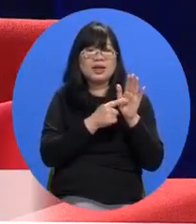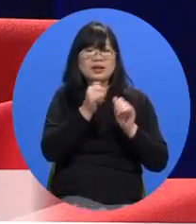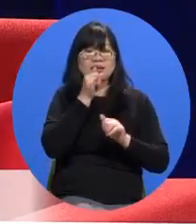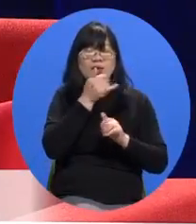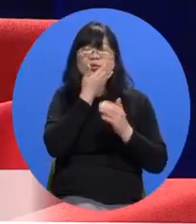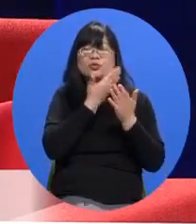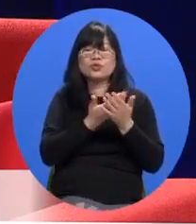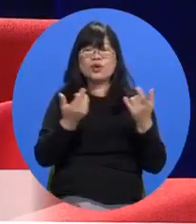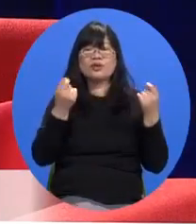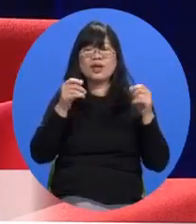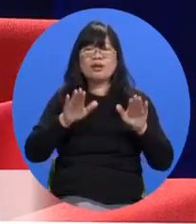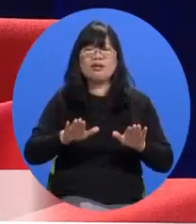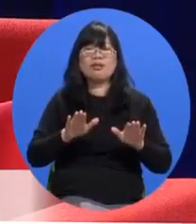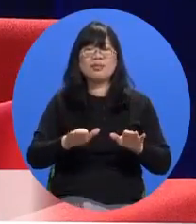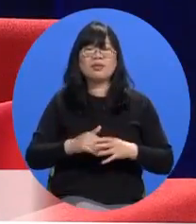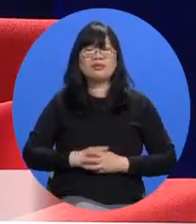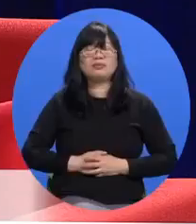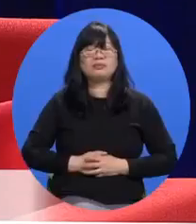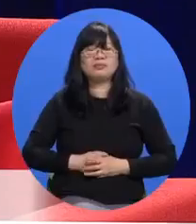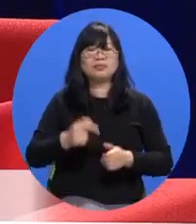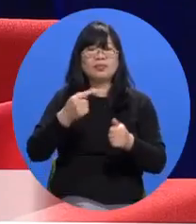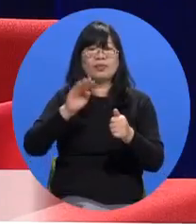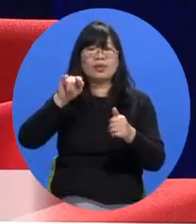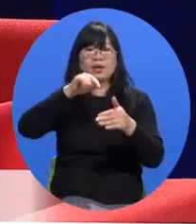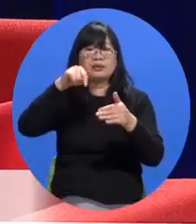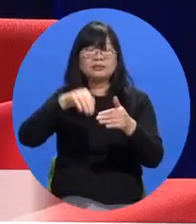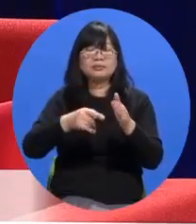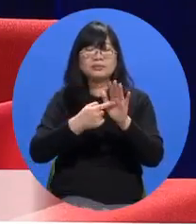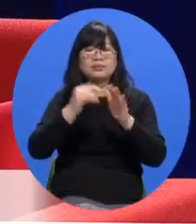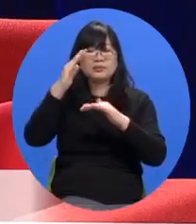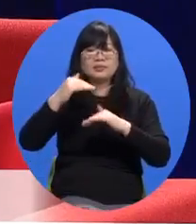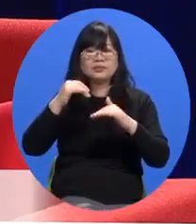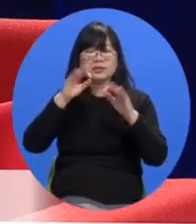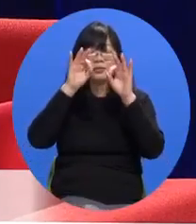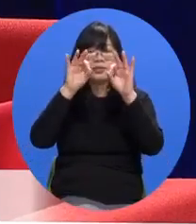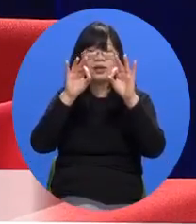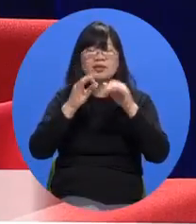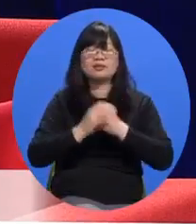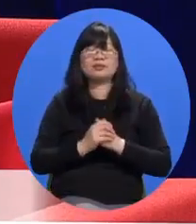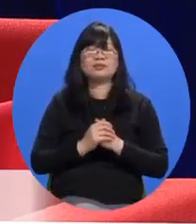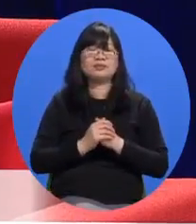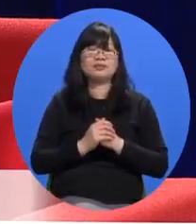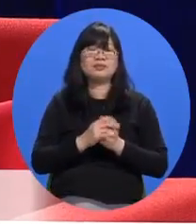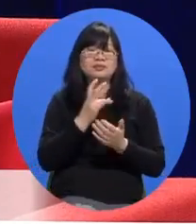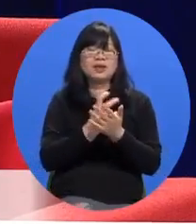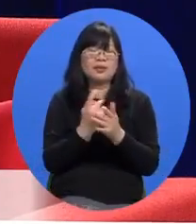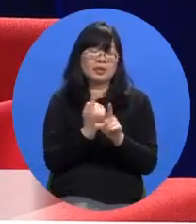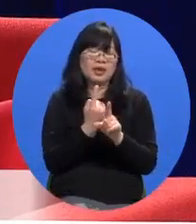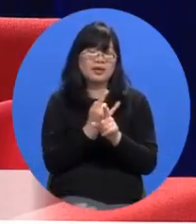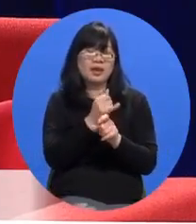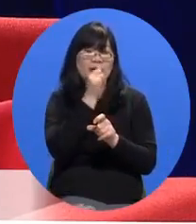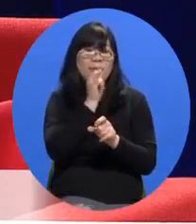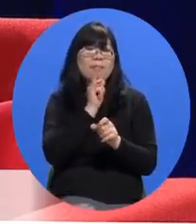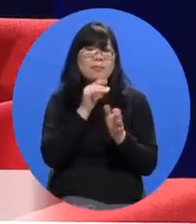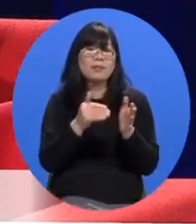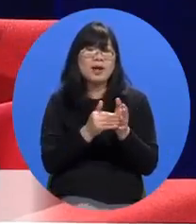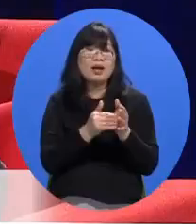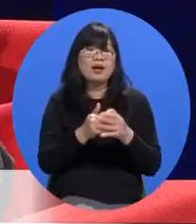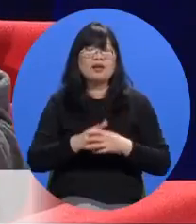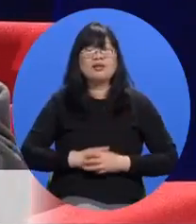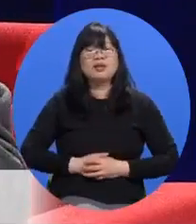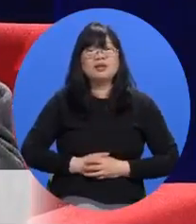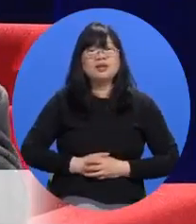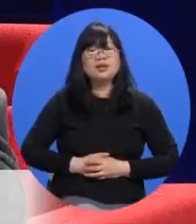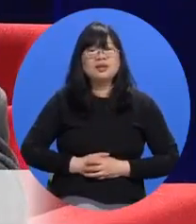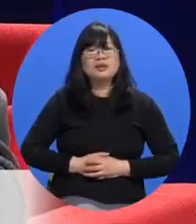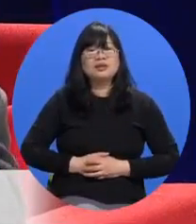중요할 것 같습니다. 이번에 교육부에서 발표한 내용 중에 학폭법 개정에 대한 내용이 있습니다. 네. 학폭위가